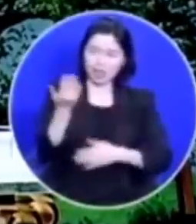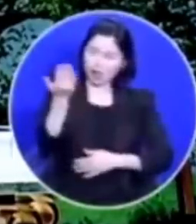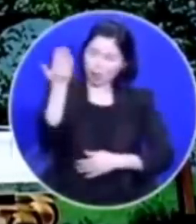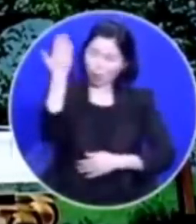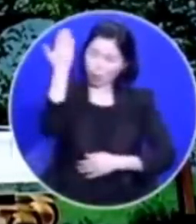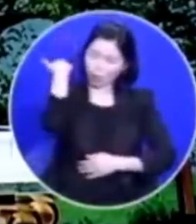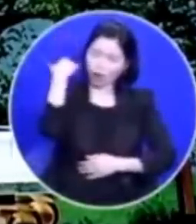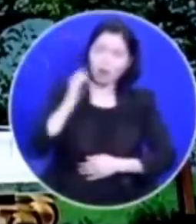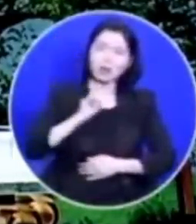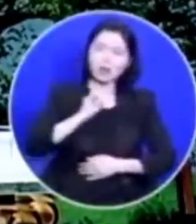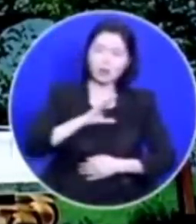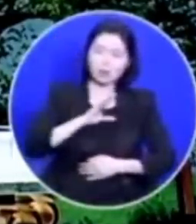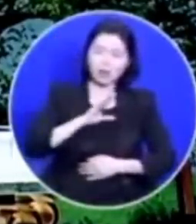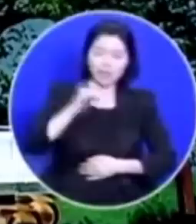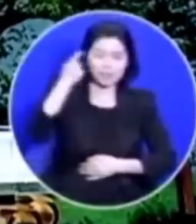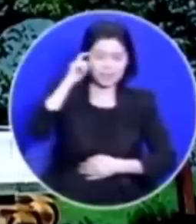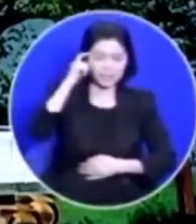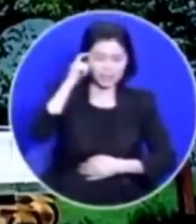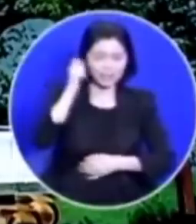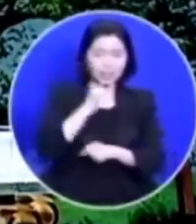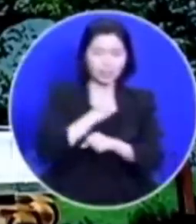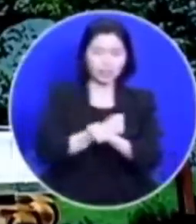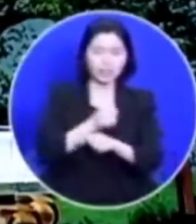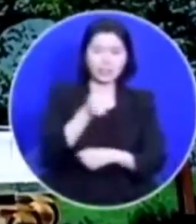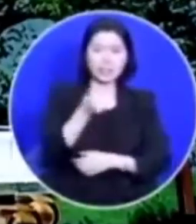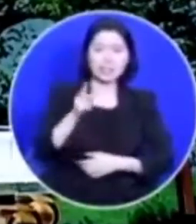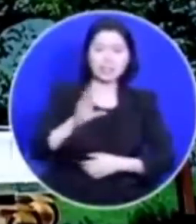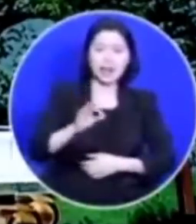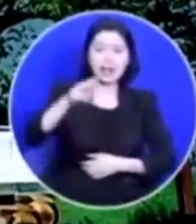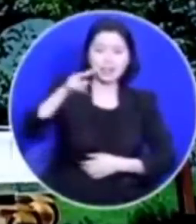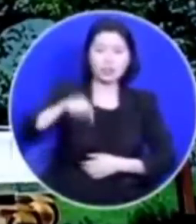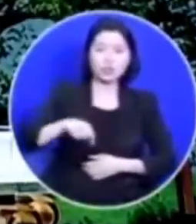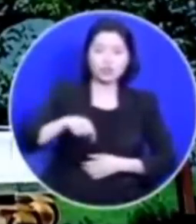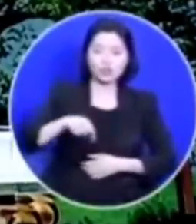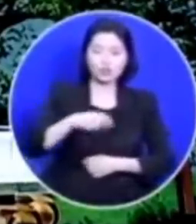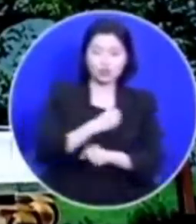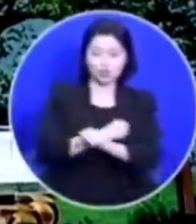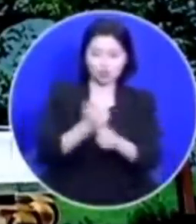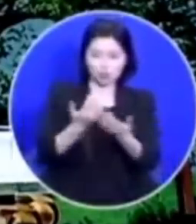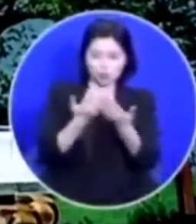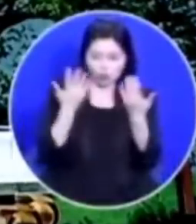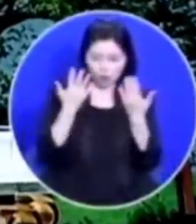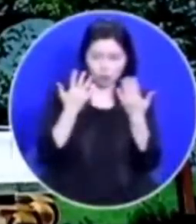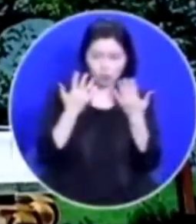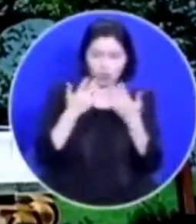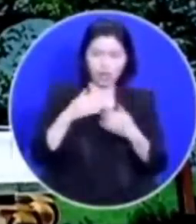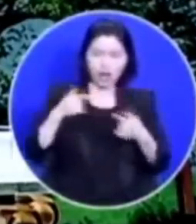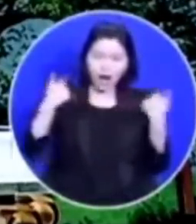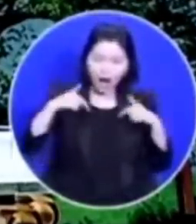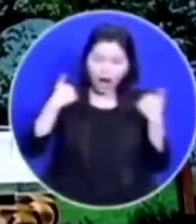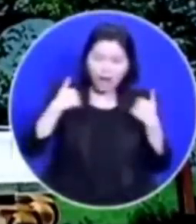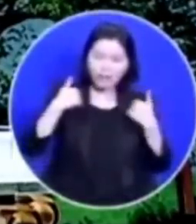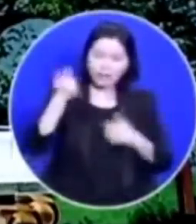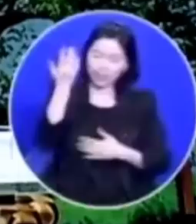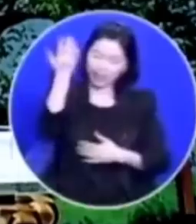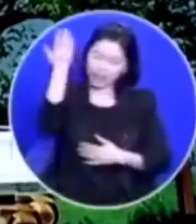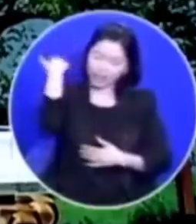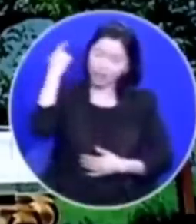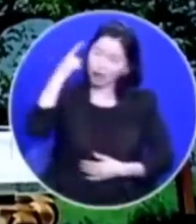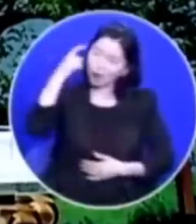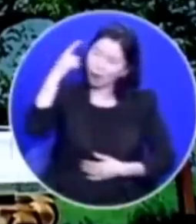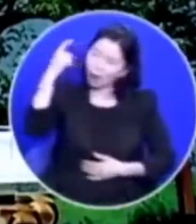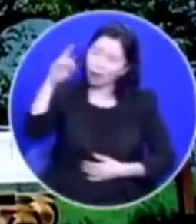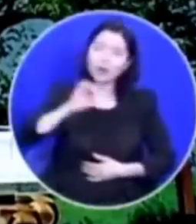생각하는 향수의 감옥이 있다고 그랬습니다 늘 과거의 추억 속에 사는 사람이 줘 네